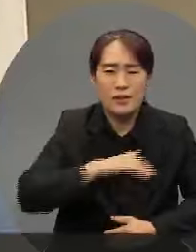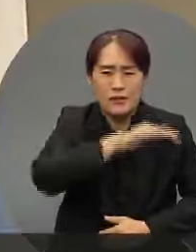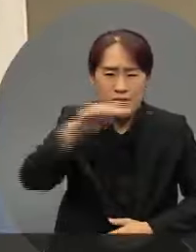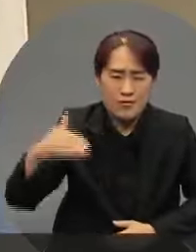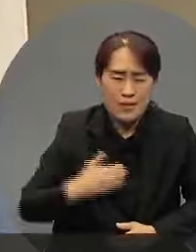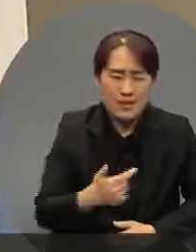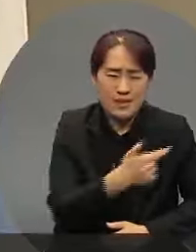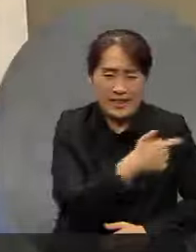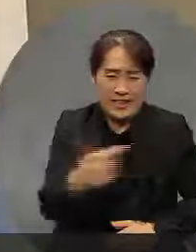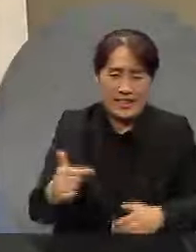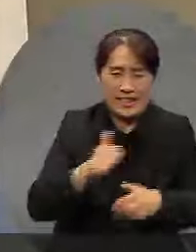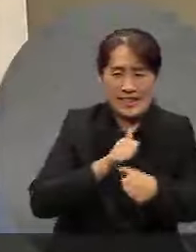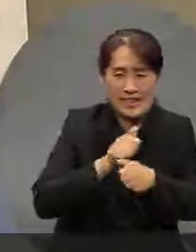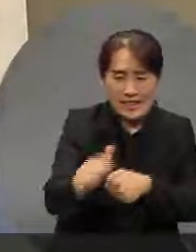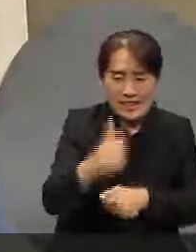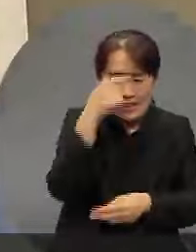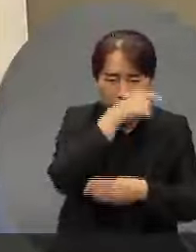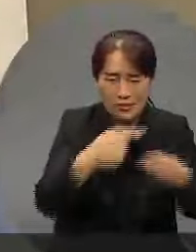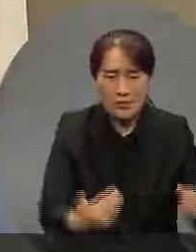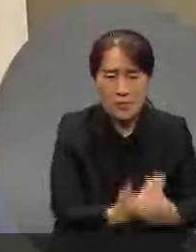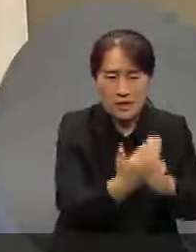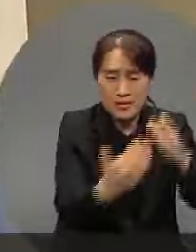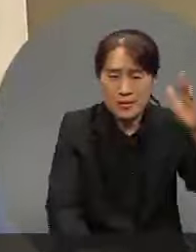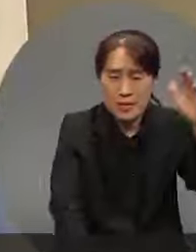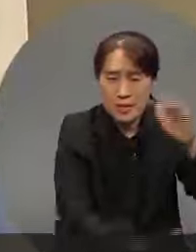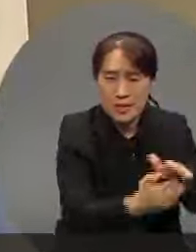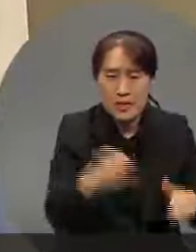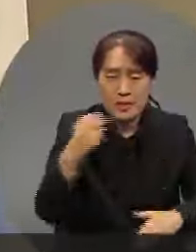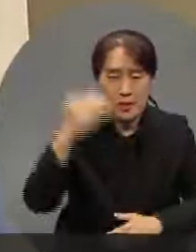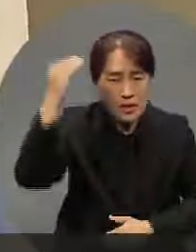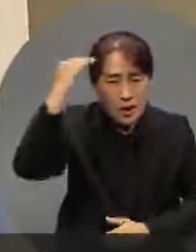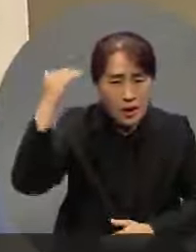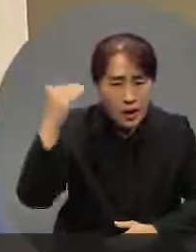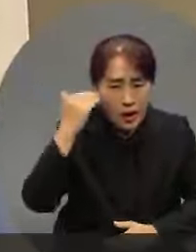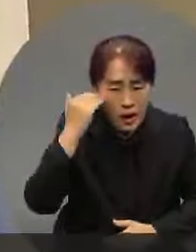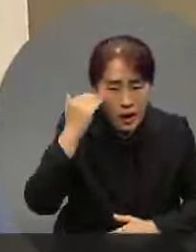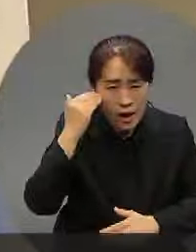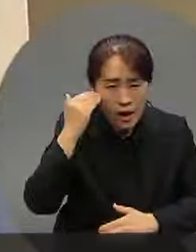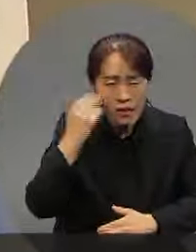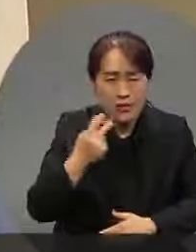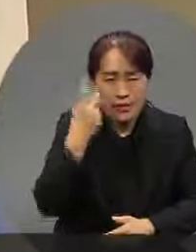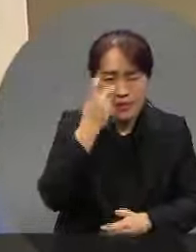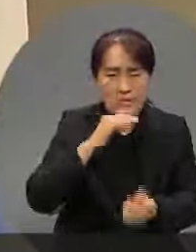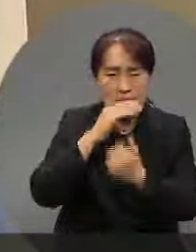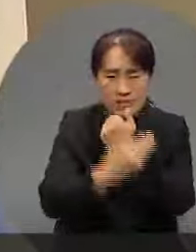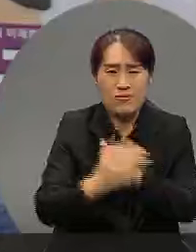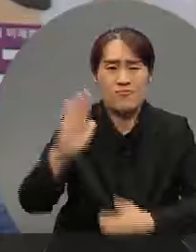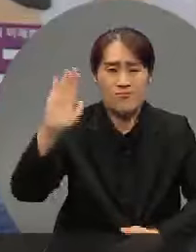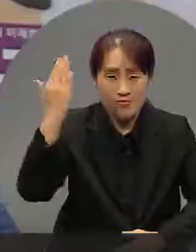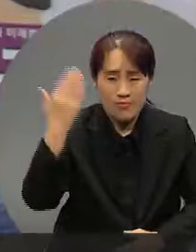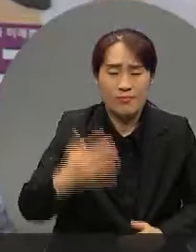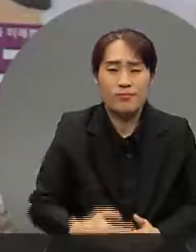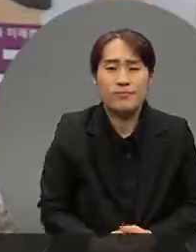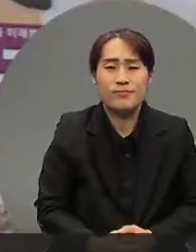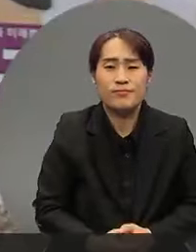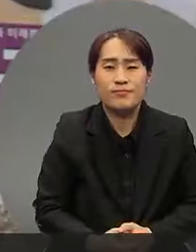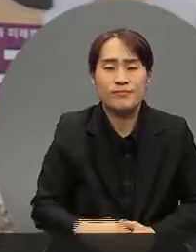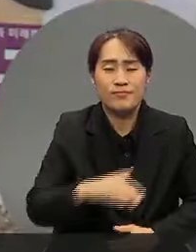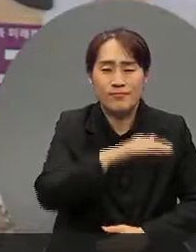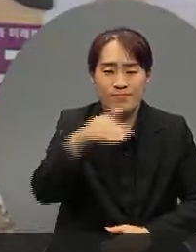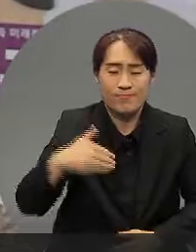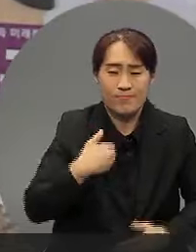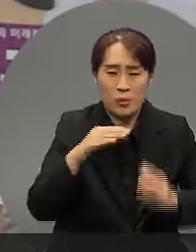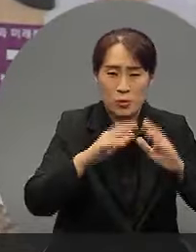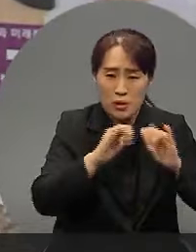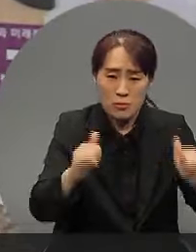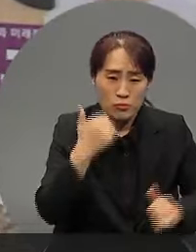압도적으로 승리해서 충주발전도 완성하고 대한민국도 지켜야 되지 않습니까, 여러분? 우리 동네